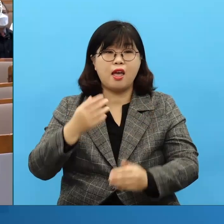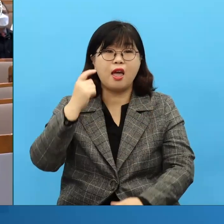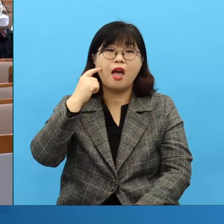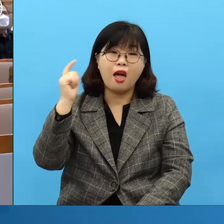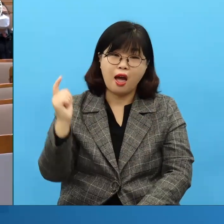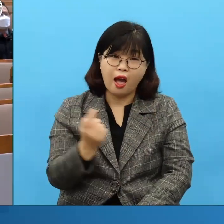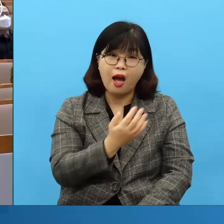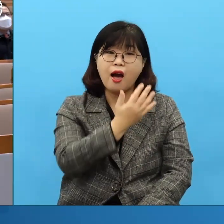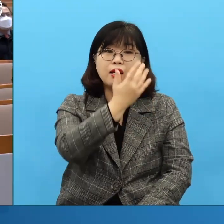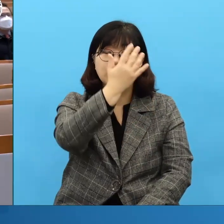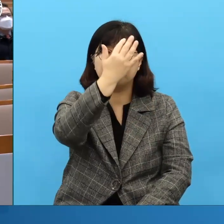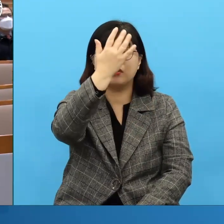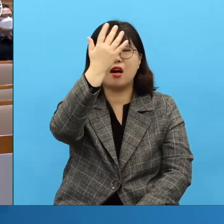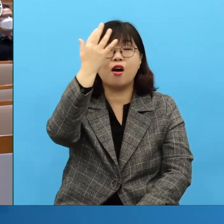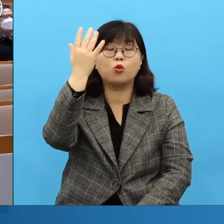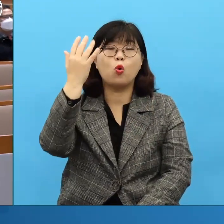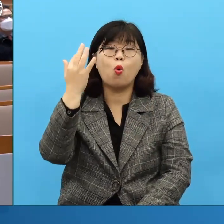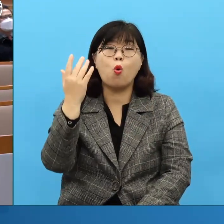받네.